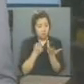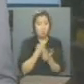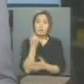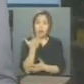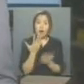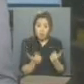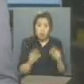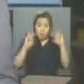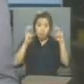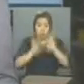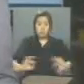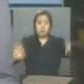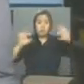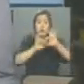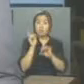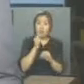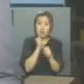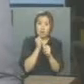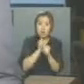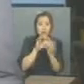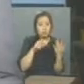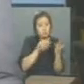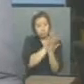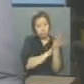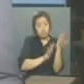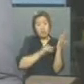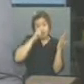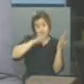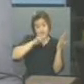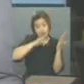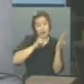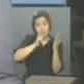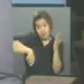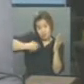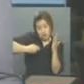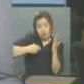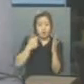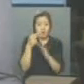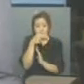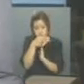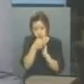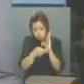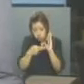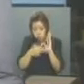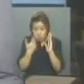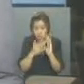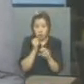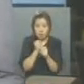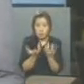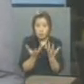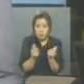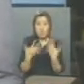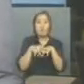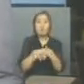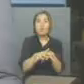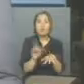การหารือคือการจัดทำแผนที่ภาพถ่ายทางอากาศและการกำหนดแนวเขตแดนร่วมกันในพื้นที่บ้านหนองเอียนอำเภออรัญญประเทศจังหวัด